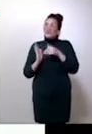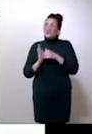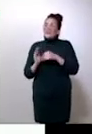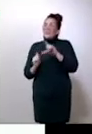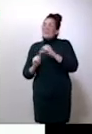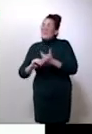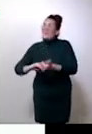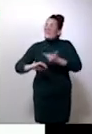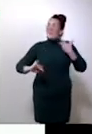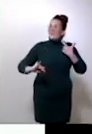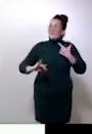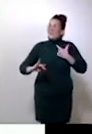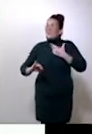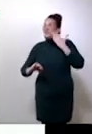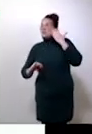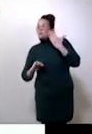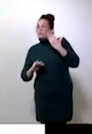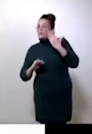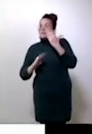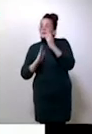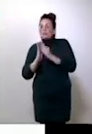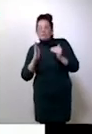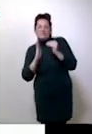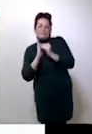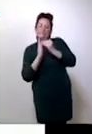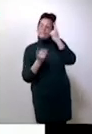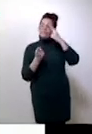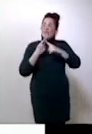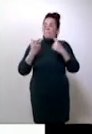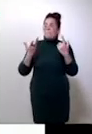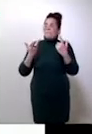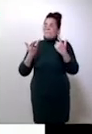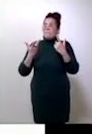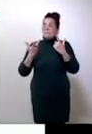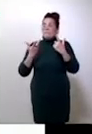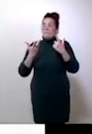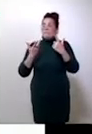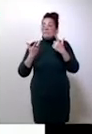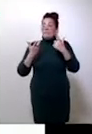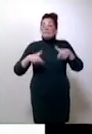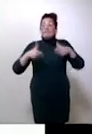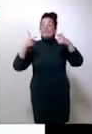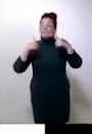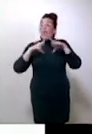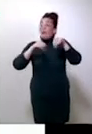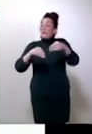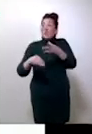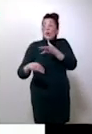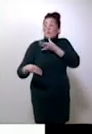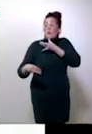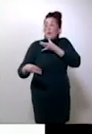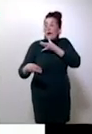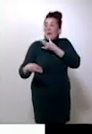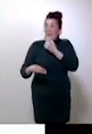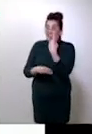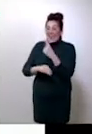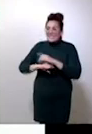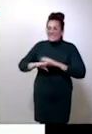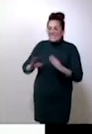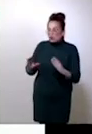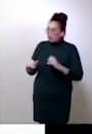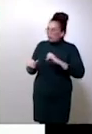arrêté pour insalubrité sur la ville de Bordeaux. La question qu'on peut se poser, c'est est-ce que c'est parce qu'il n'y a pas de logement insalubre à Bordeaux? La réponse est bien